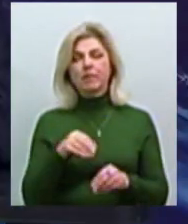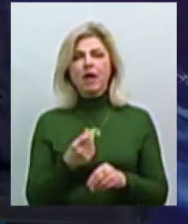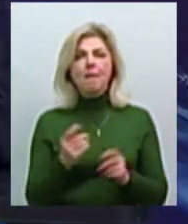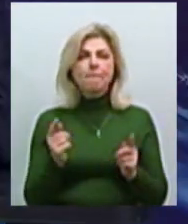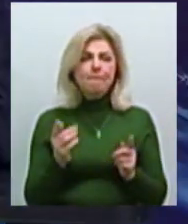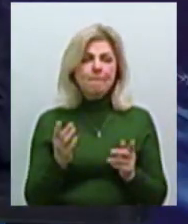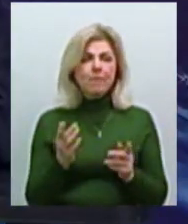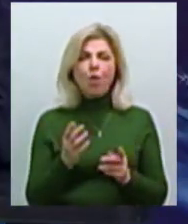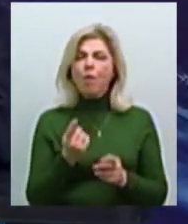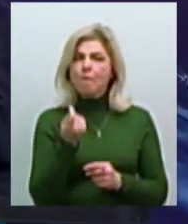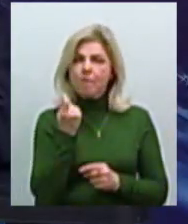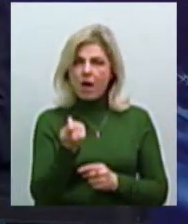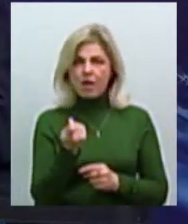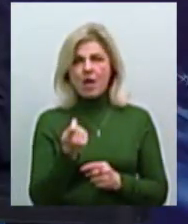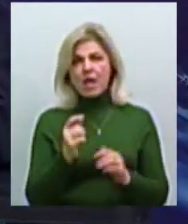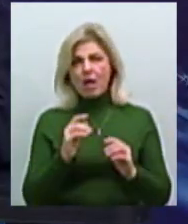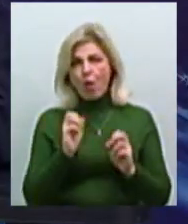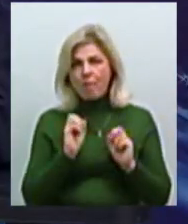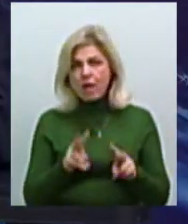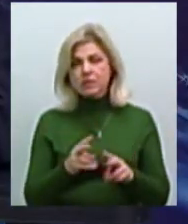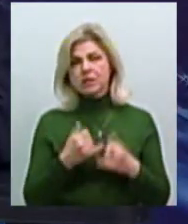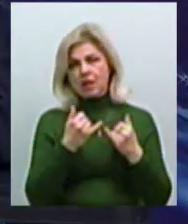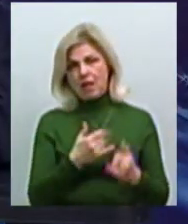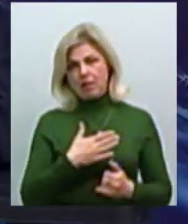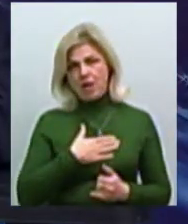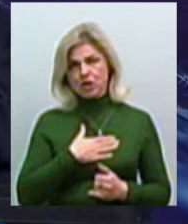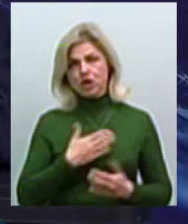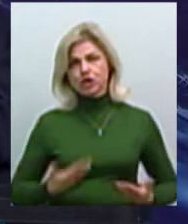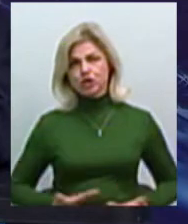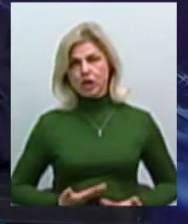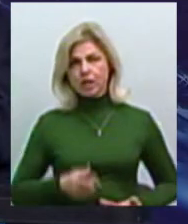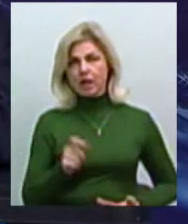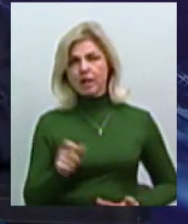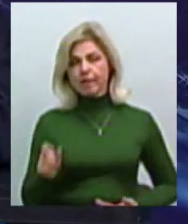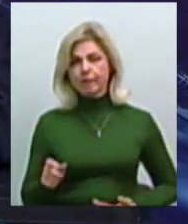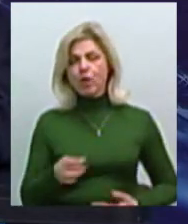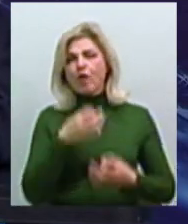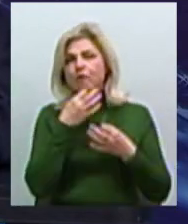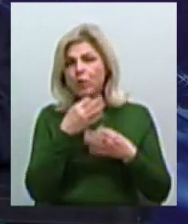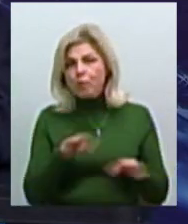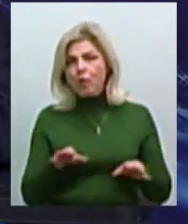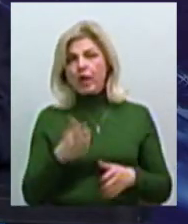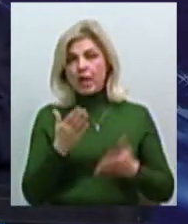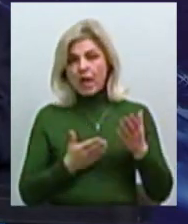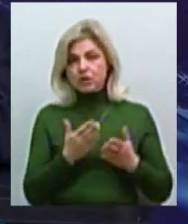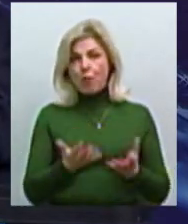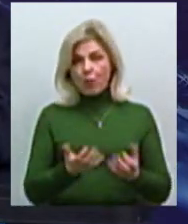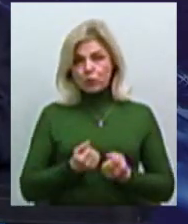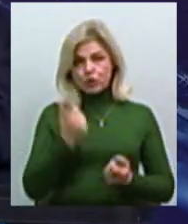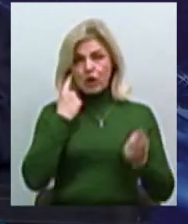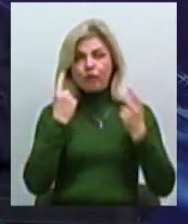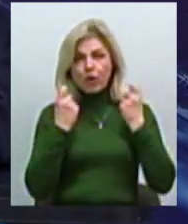наймалейша небезпека для наших мешканців. Тобто, в будь-якому випадку, якщо пройшла інформація